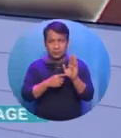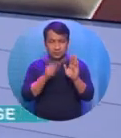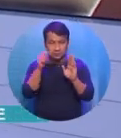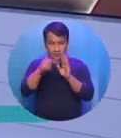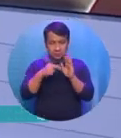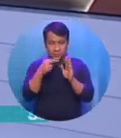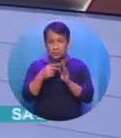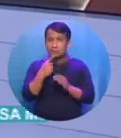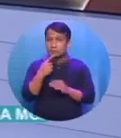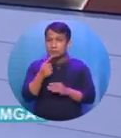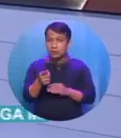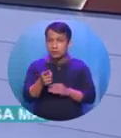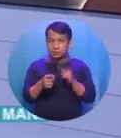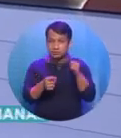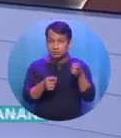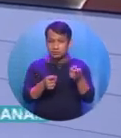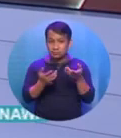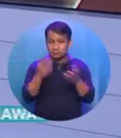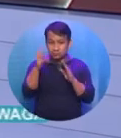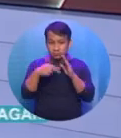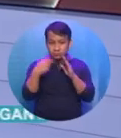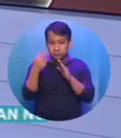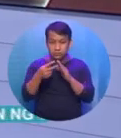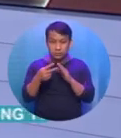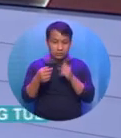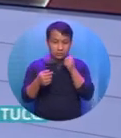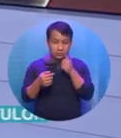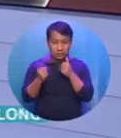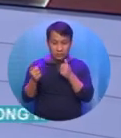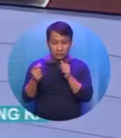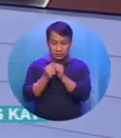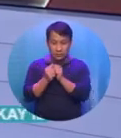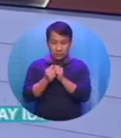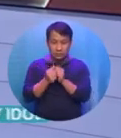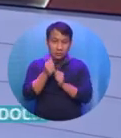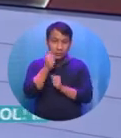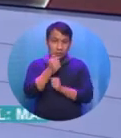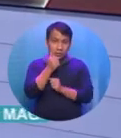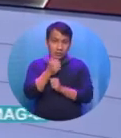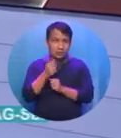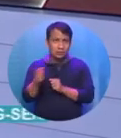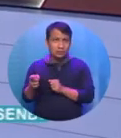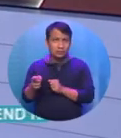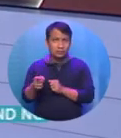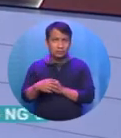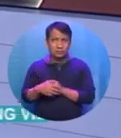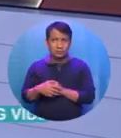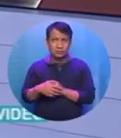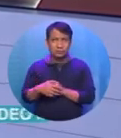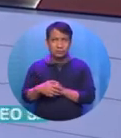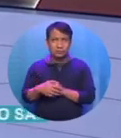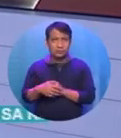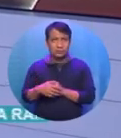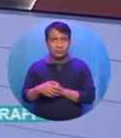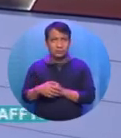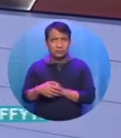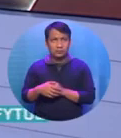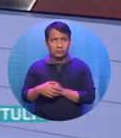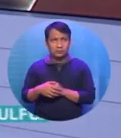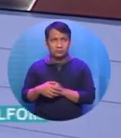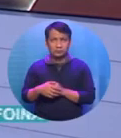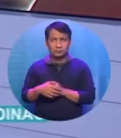kanina na isang babae na may kasayaw na foreigner.